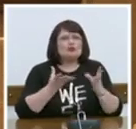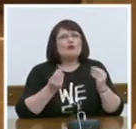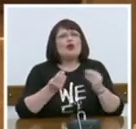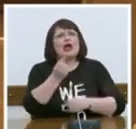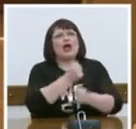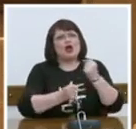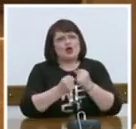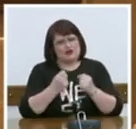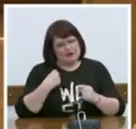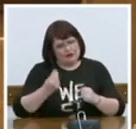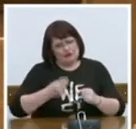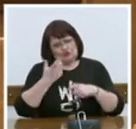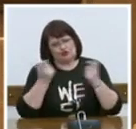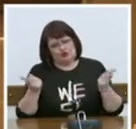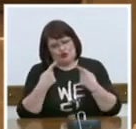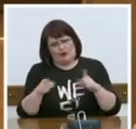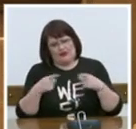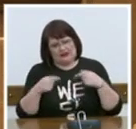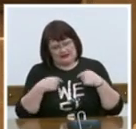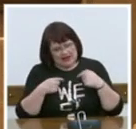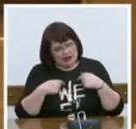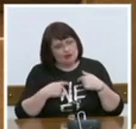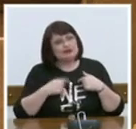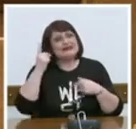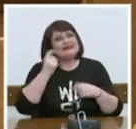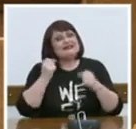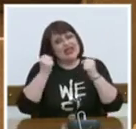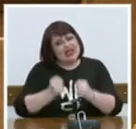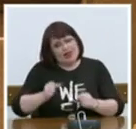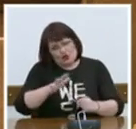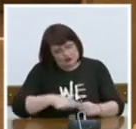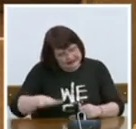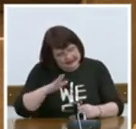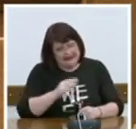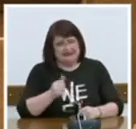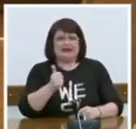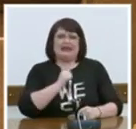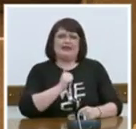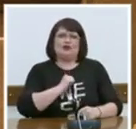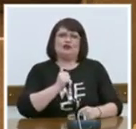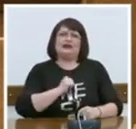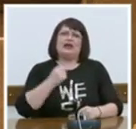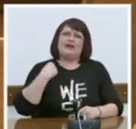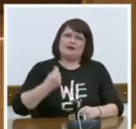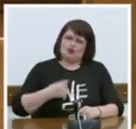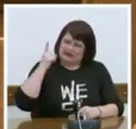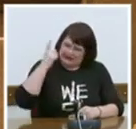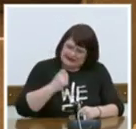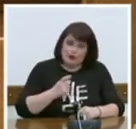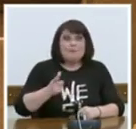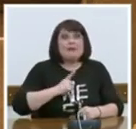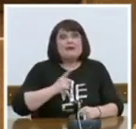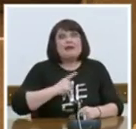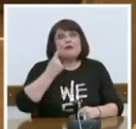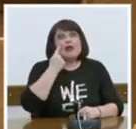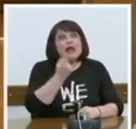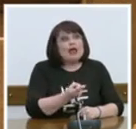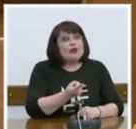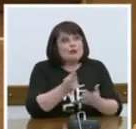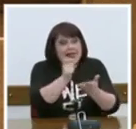δημόσια σχολεία, γνωρίζω την κατάσταση που επικρατεί και στα ιδιωτικά. Θα περιμένουμε να δούμε αποτυπωμένη στο